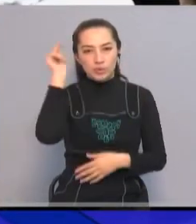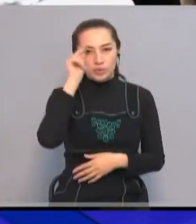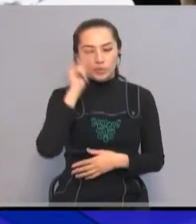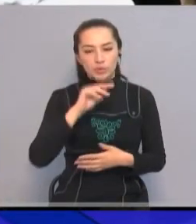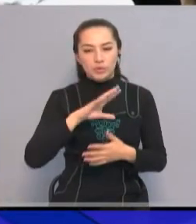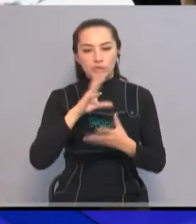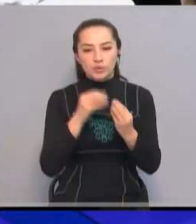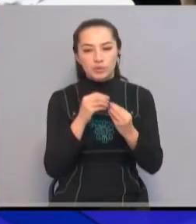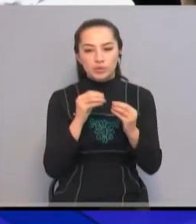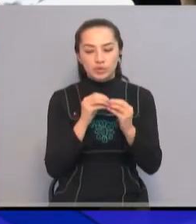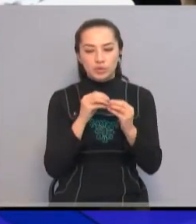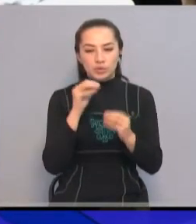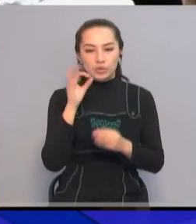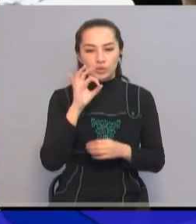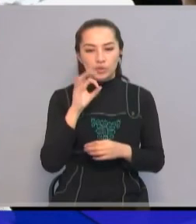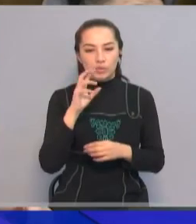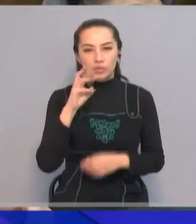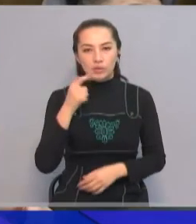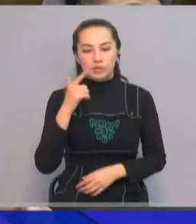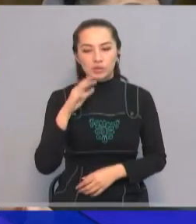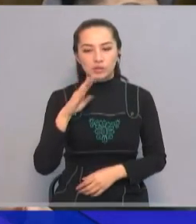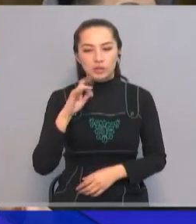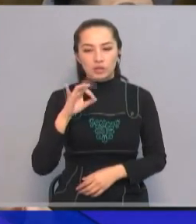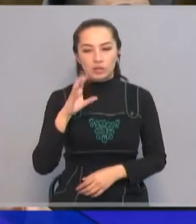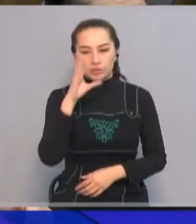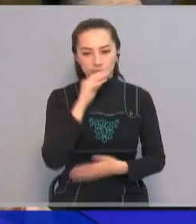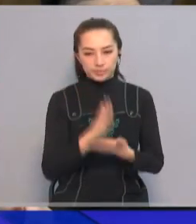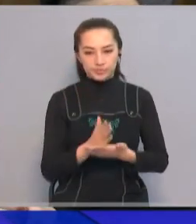кейін 10 мамандық бойынша магистратураға